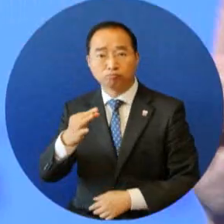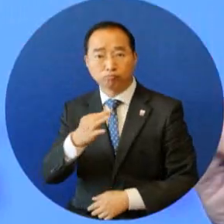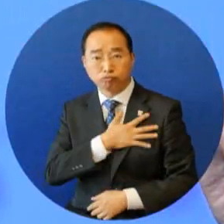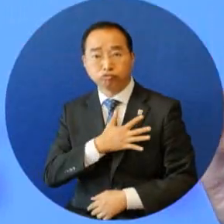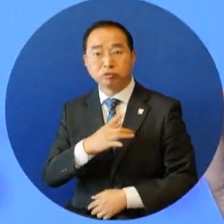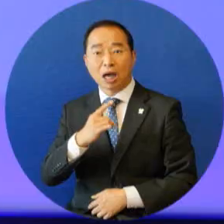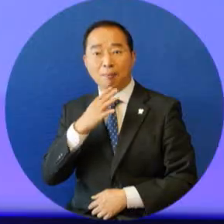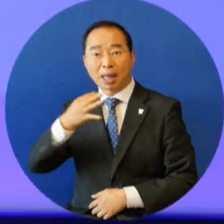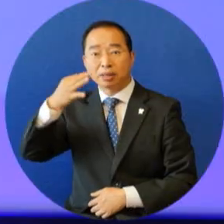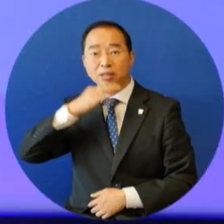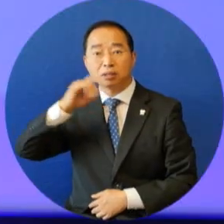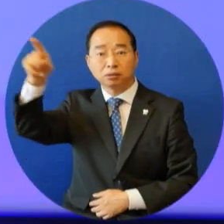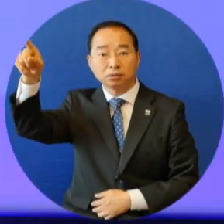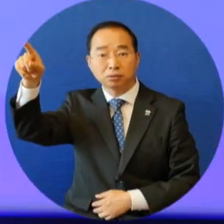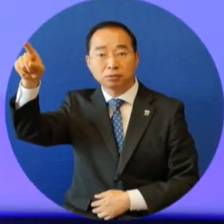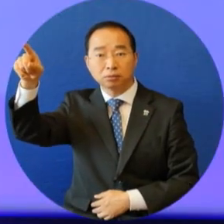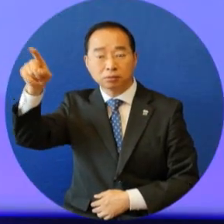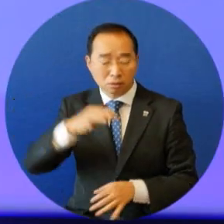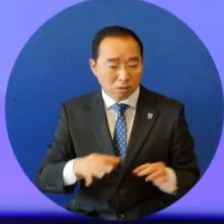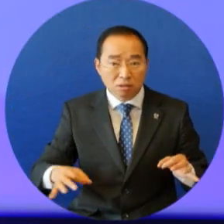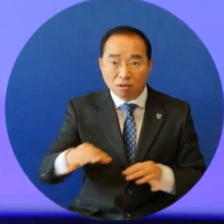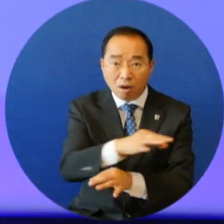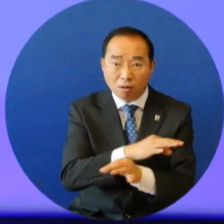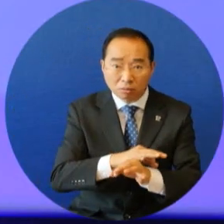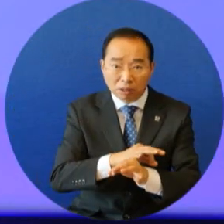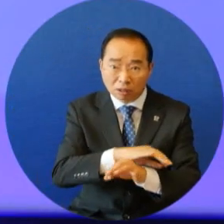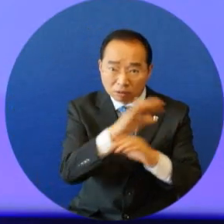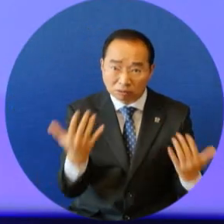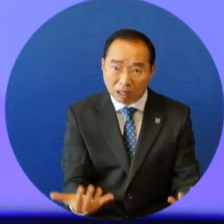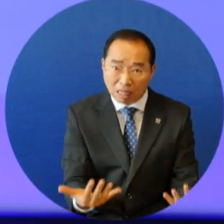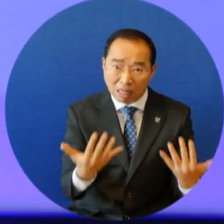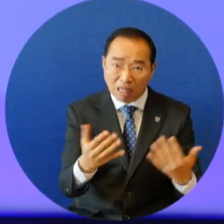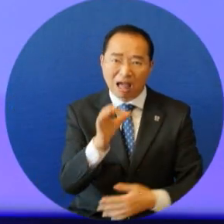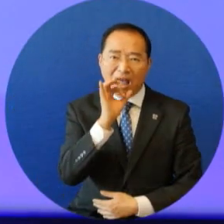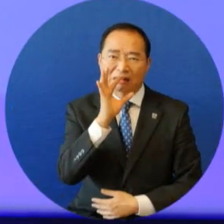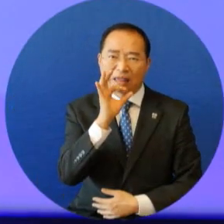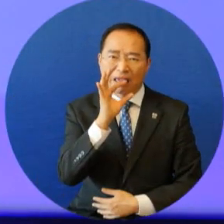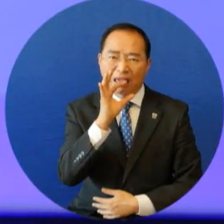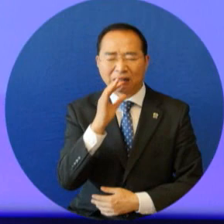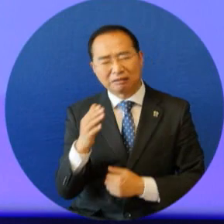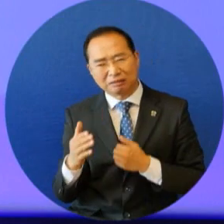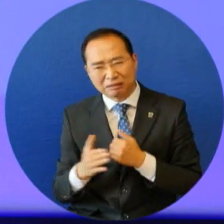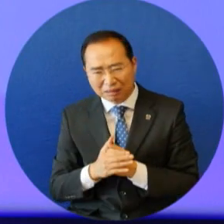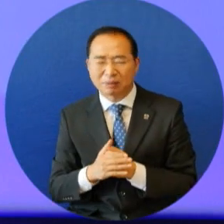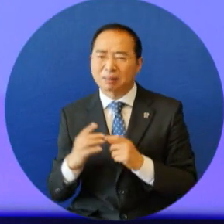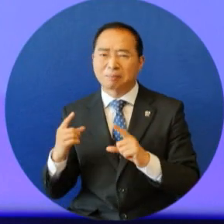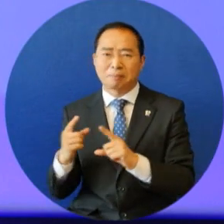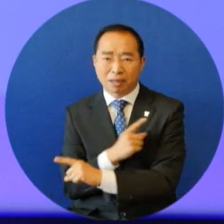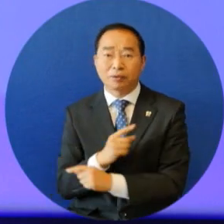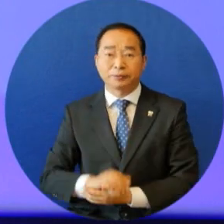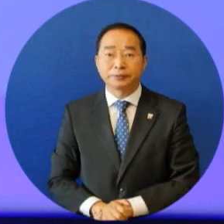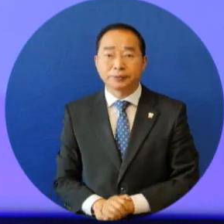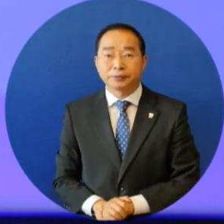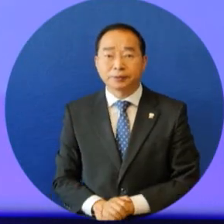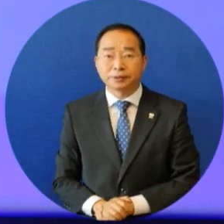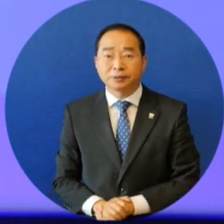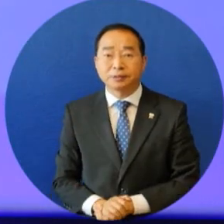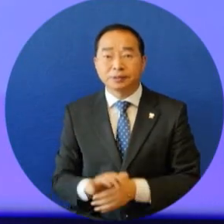일만 시키더라. 그리고 경제성장에 큰 도움이 안 되더라. 라는 반성에서 시작해서